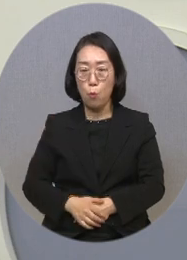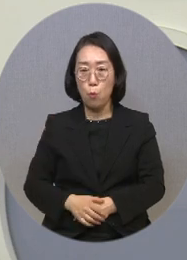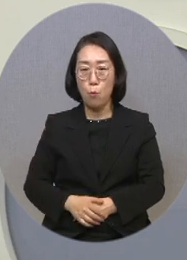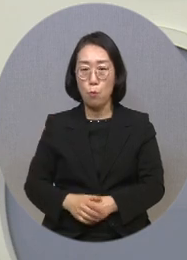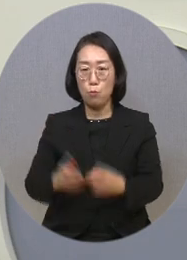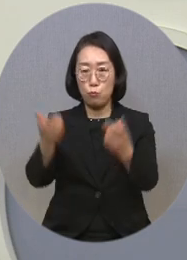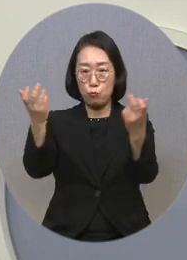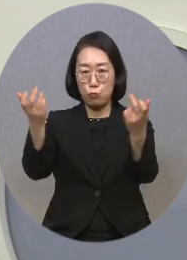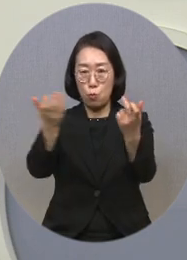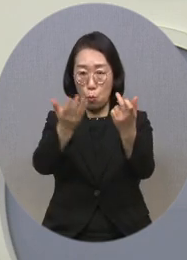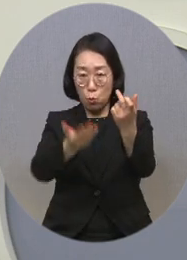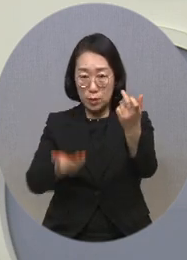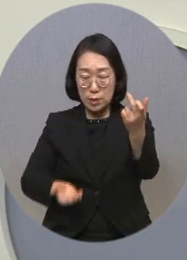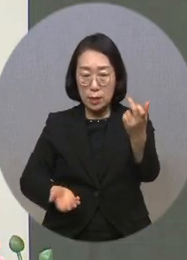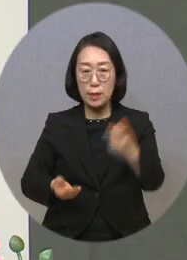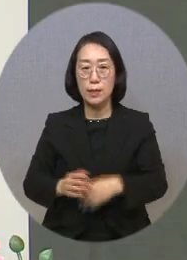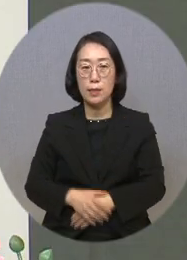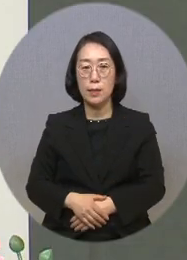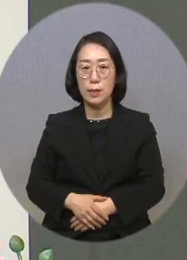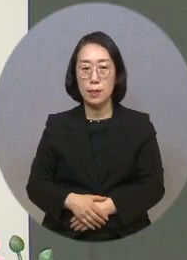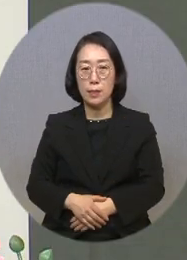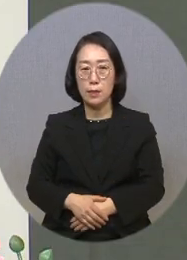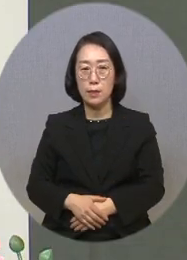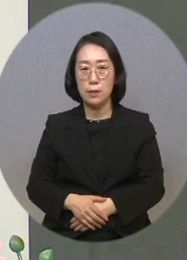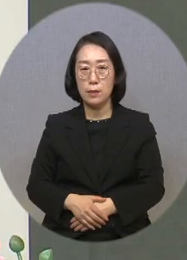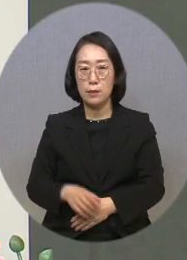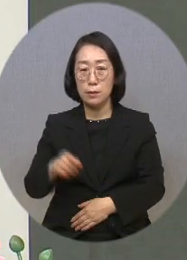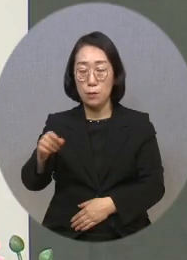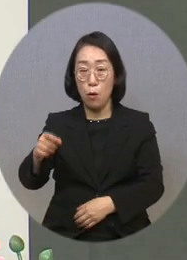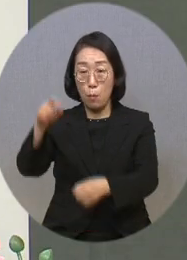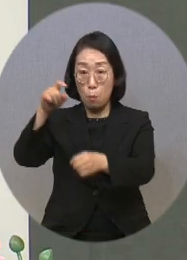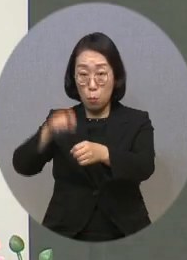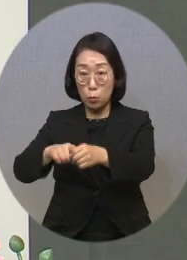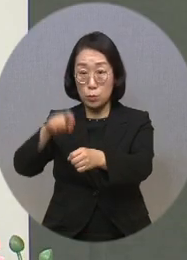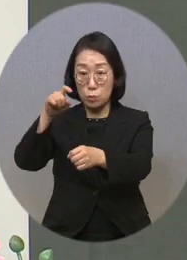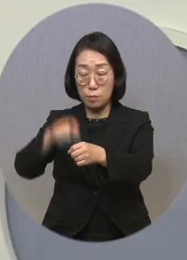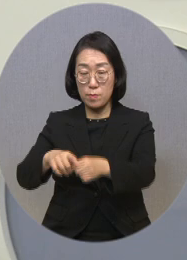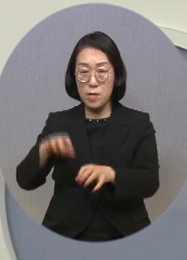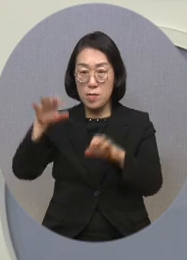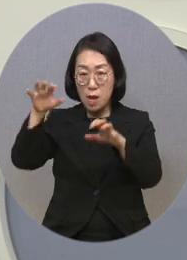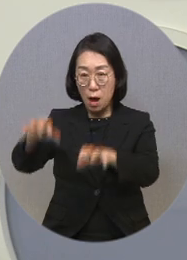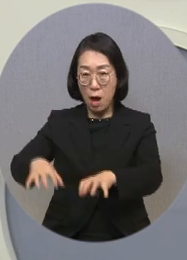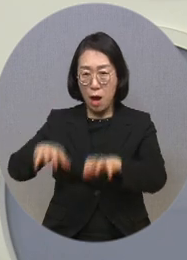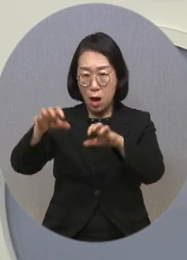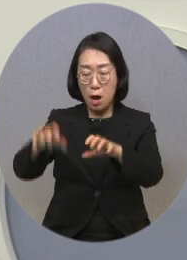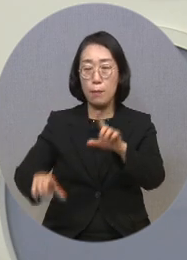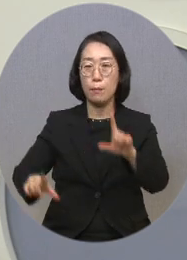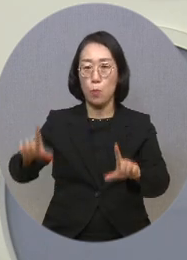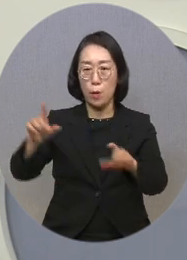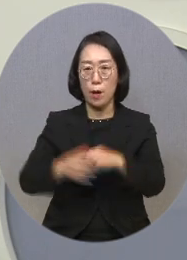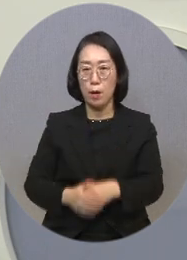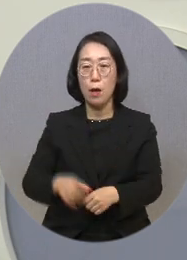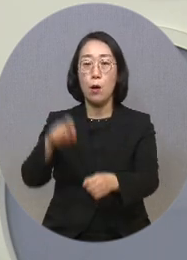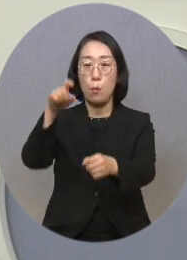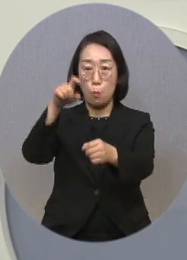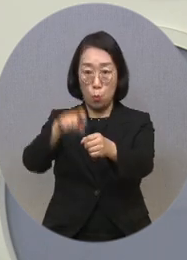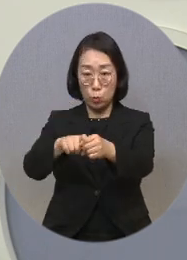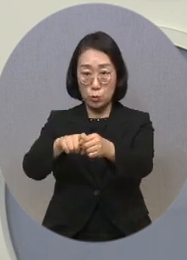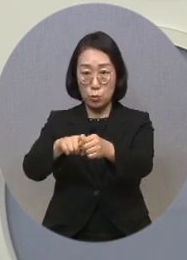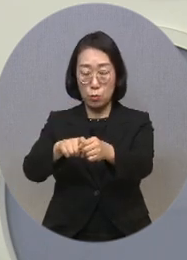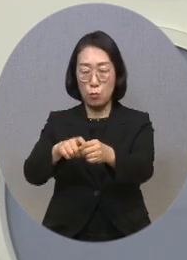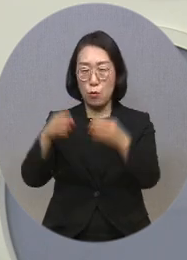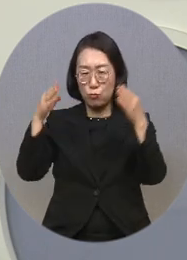그 어떤 목적을 향해서 돌진하는 그런 호랑이의 형상이다. 그래서 한 가지 목적에